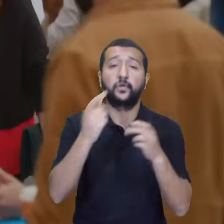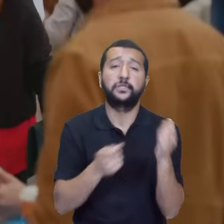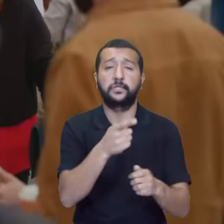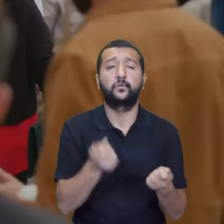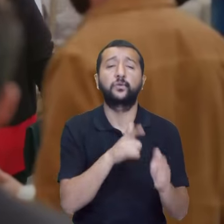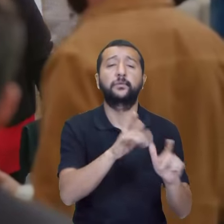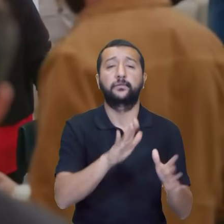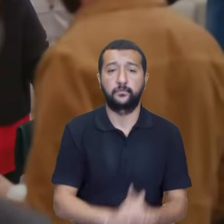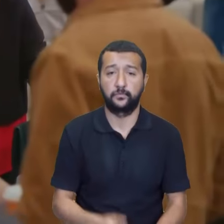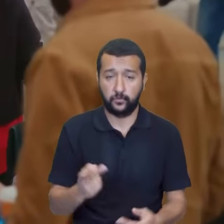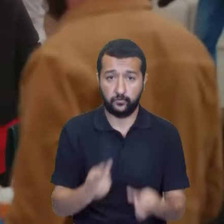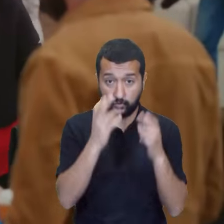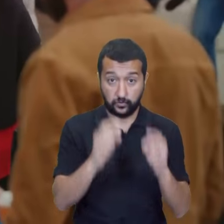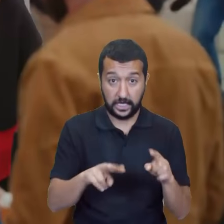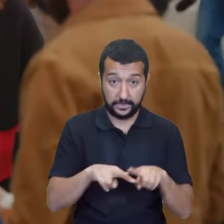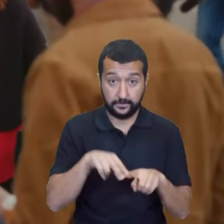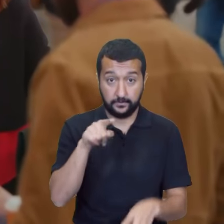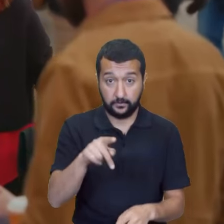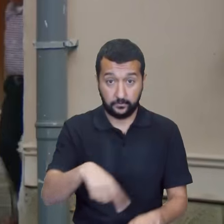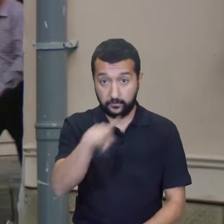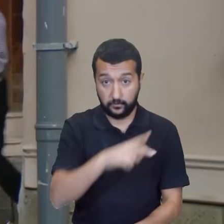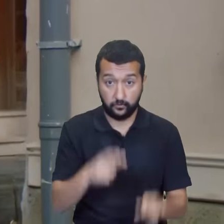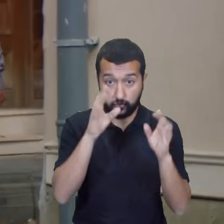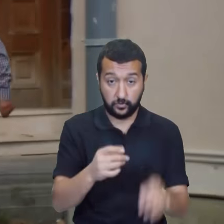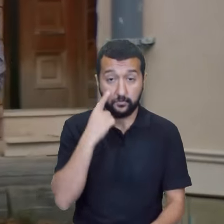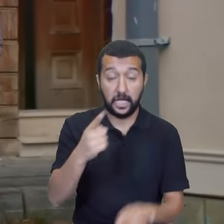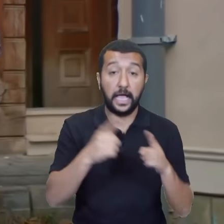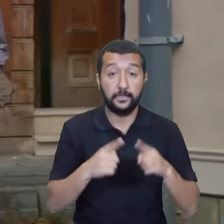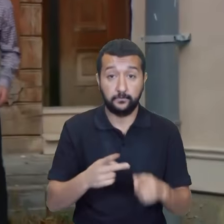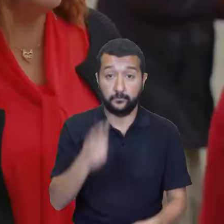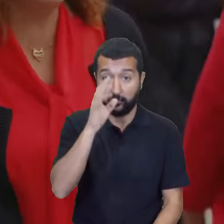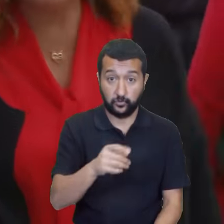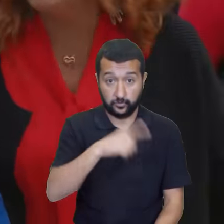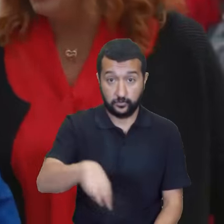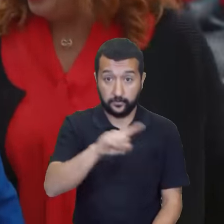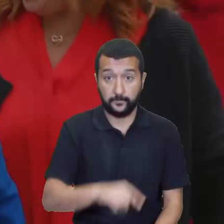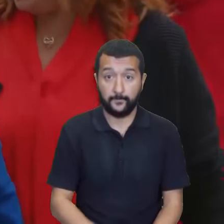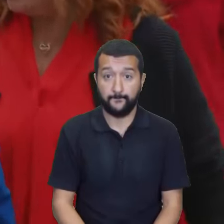ya, uğraşma. Boş mu Ayşen? Yani... Bu boş mu? Allah aşkına bir say ya, boş mu bu?